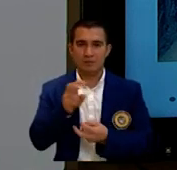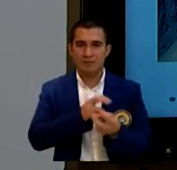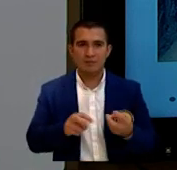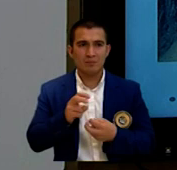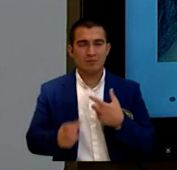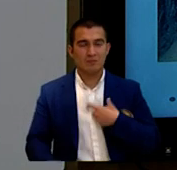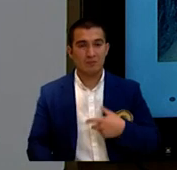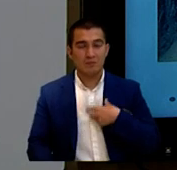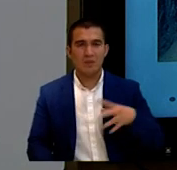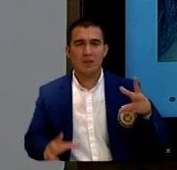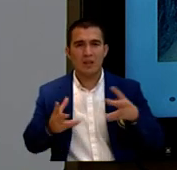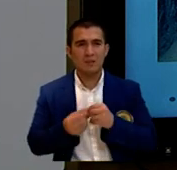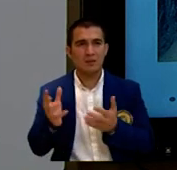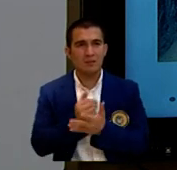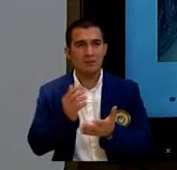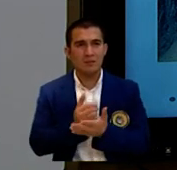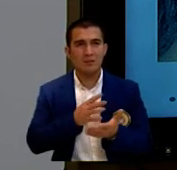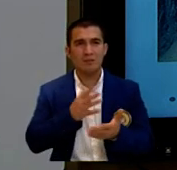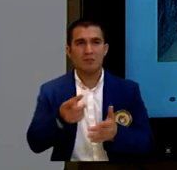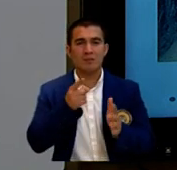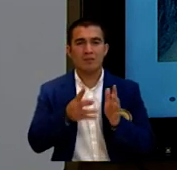izlanishlari samarasi natijasida